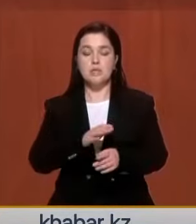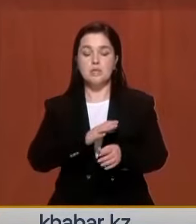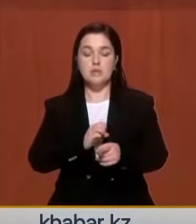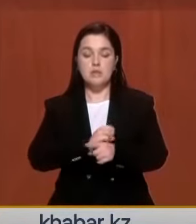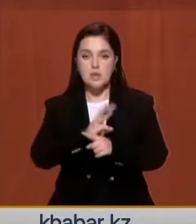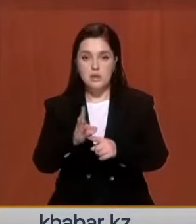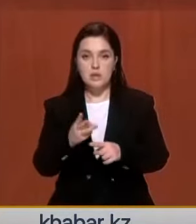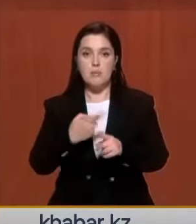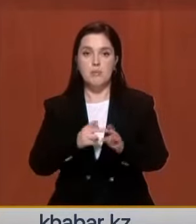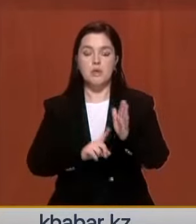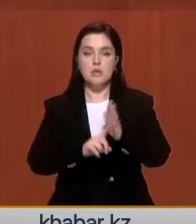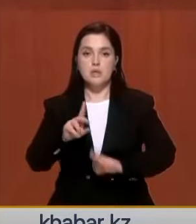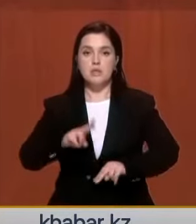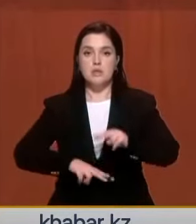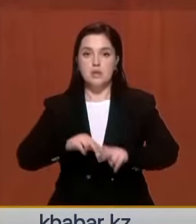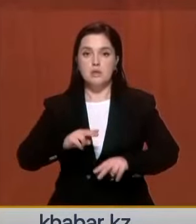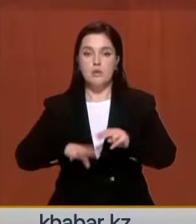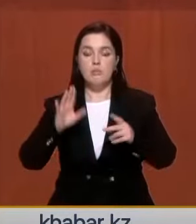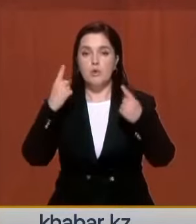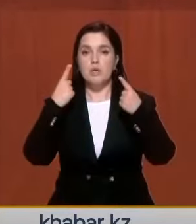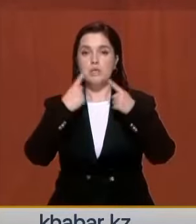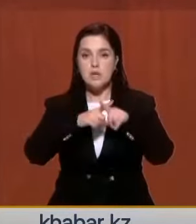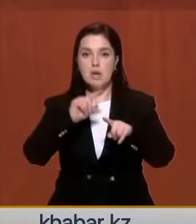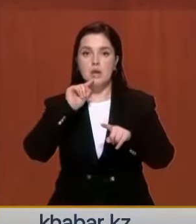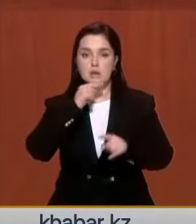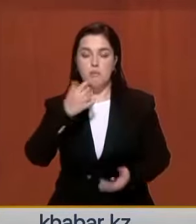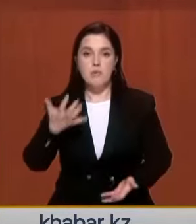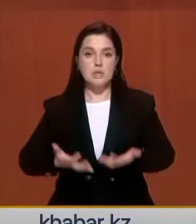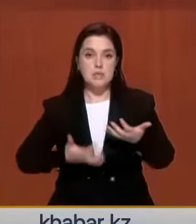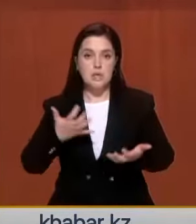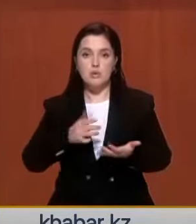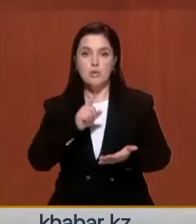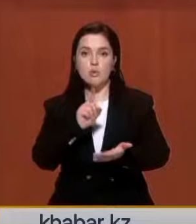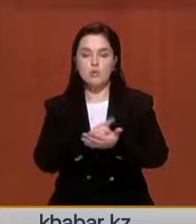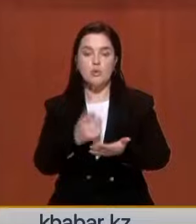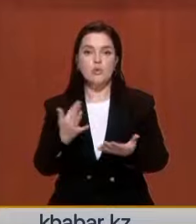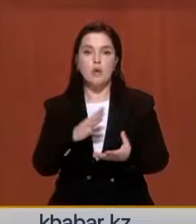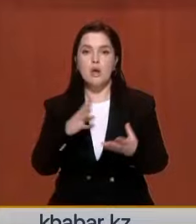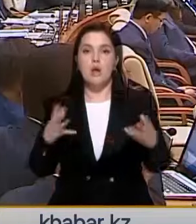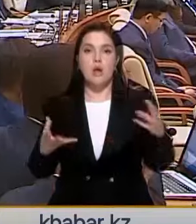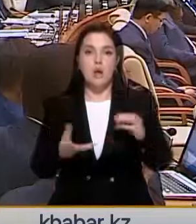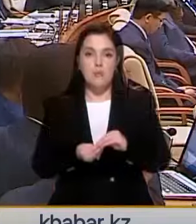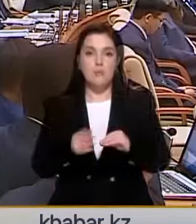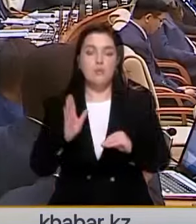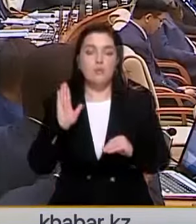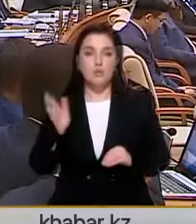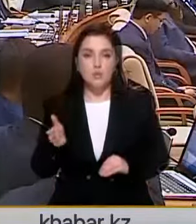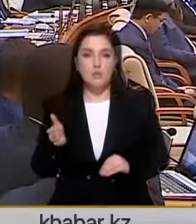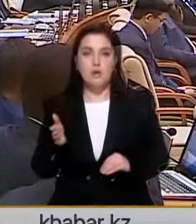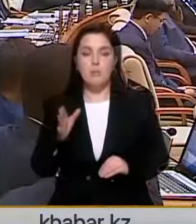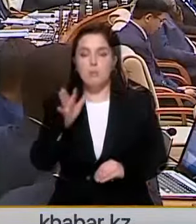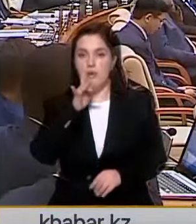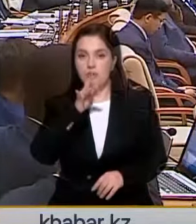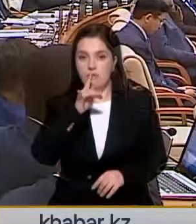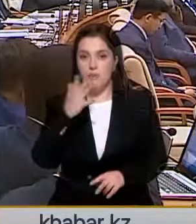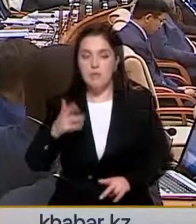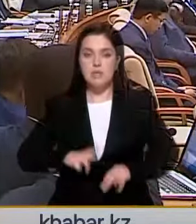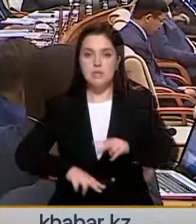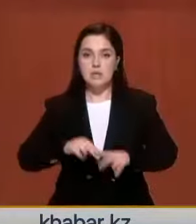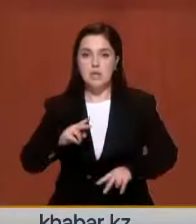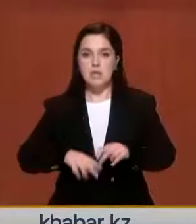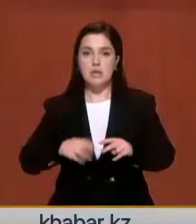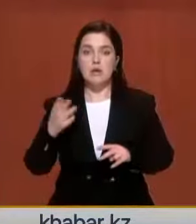определено исходя из предварительной техники экономических исследований которые должны показывать объём Какой у нас К тому моменту будет по срокам его строительства